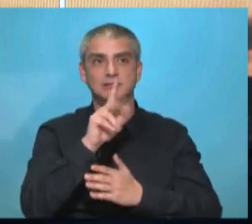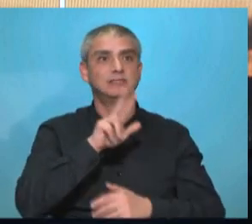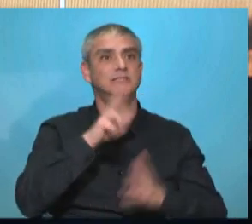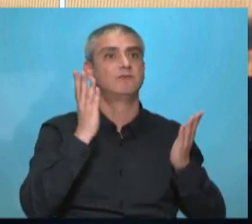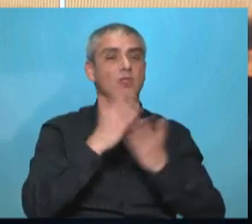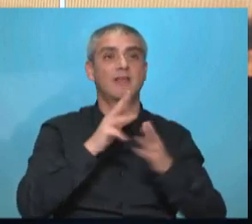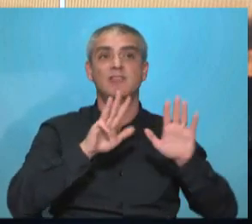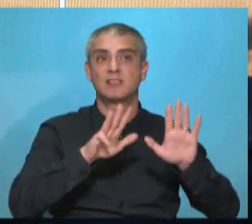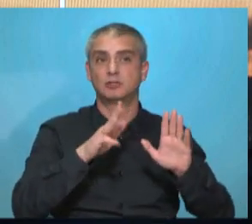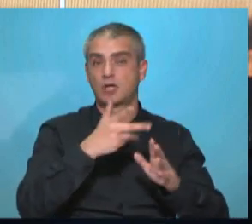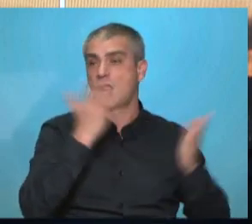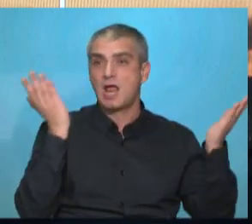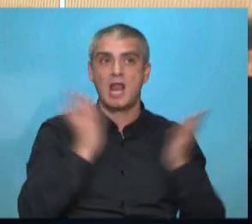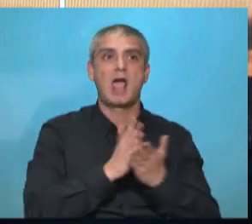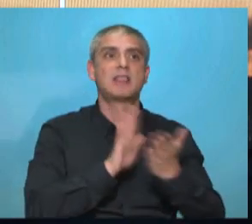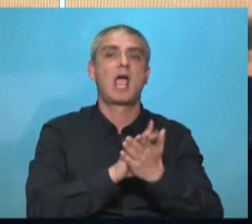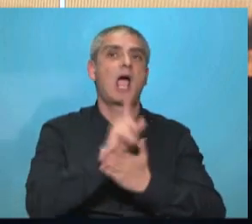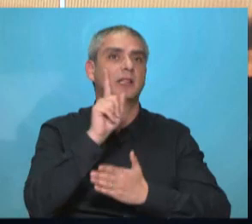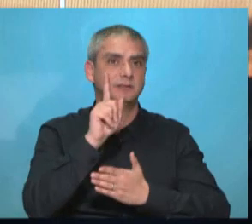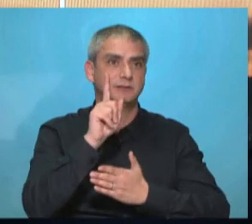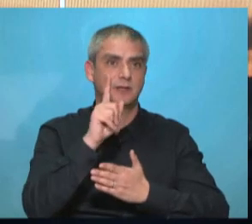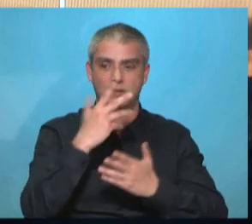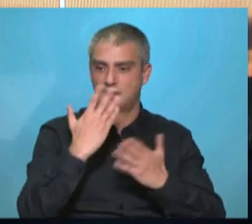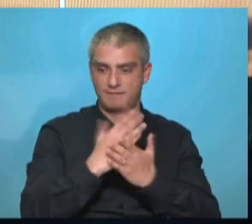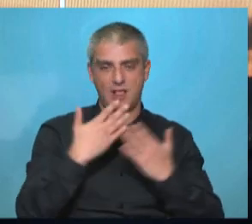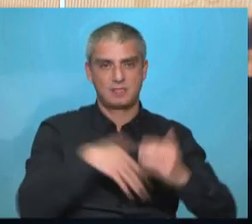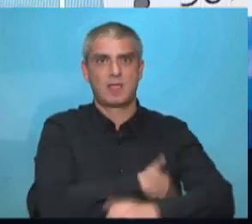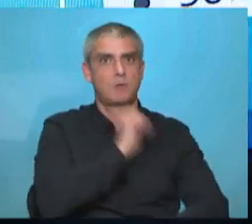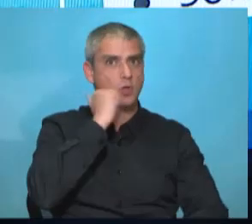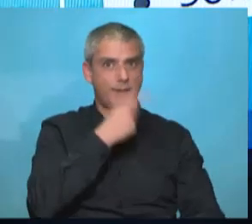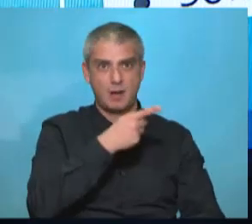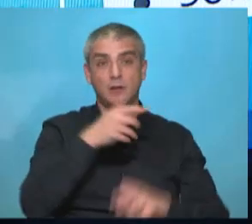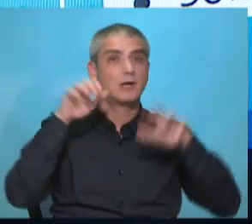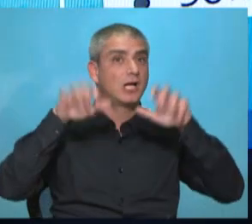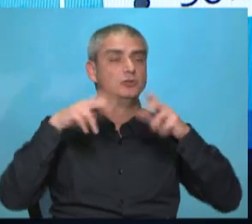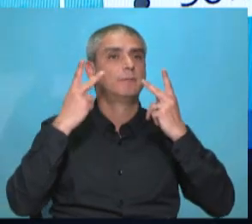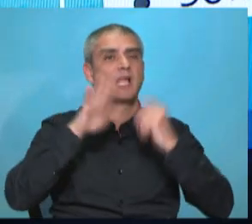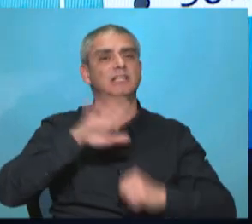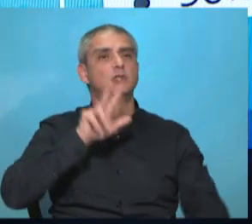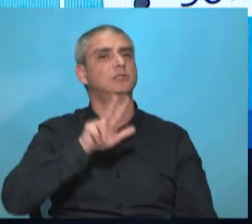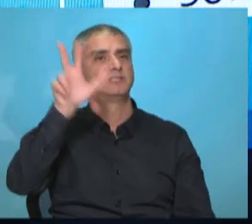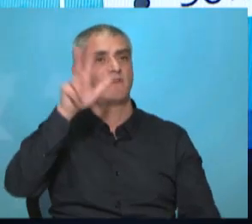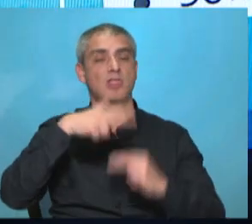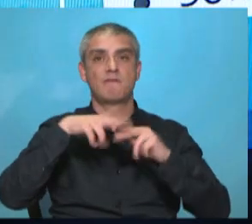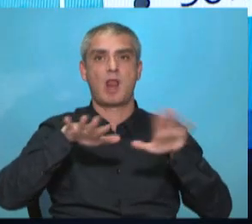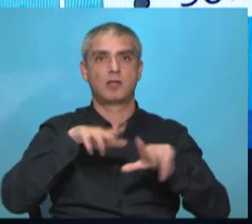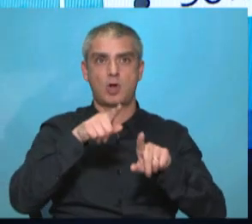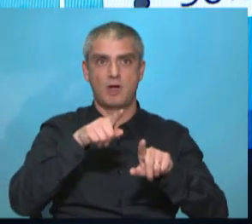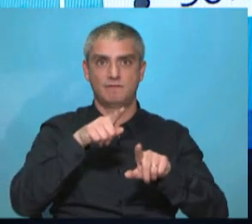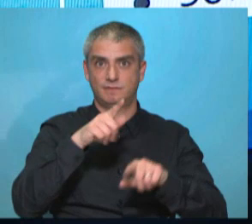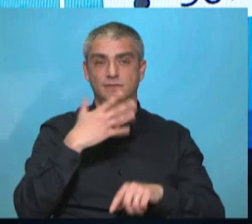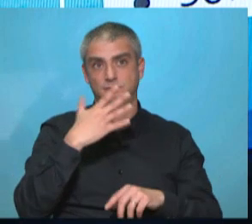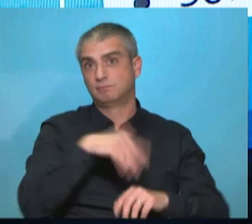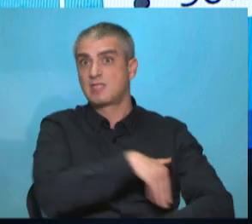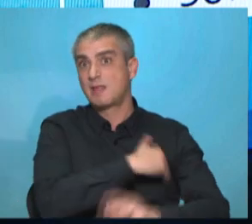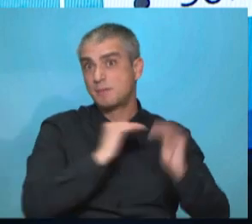9 מעלות, באילת 11 מעלות. הנה כבר הטמפרטורות למחר, אמרנו גשם, בעיקר בצפון ולאורך מישור החוף. טמפרטורות באופן